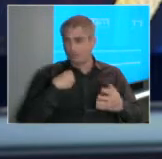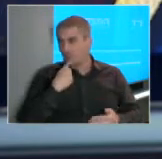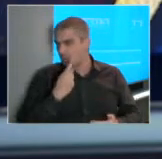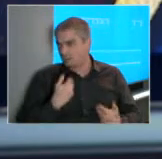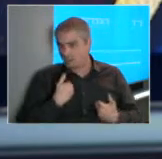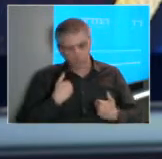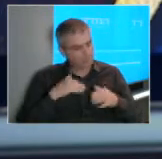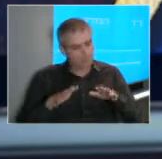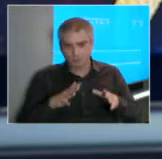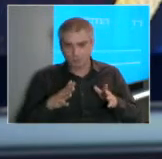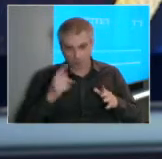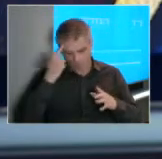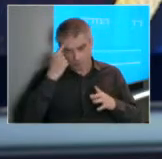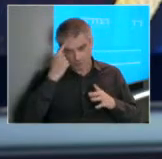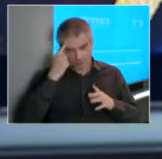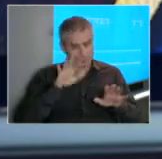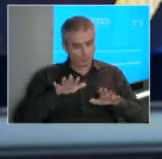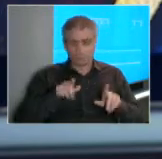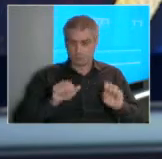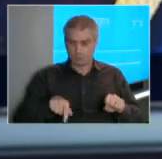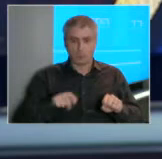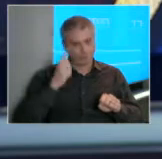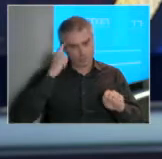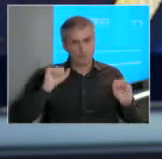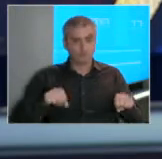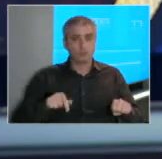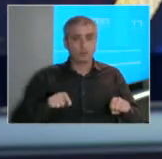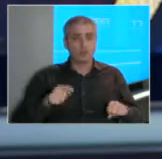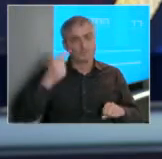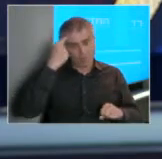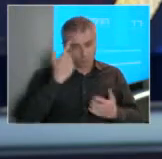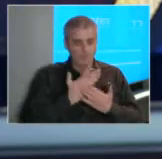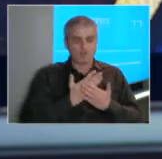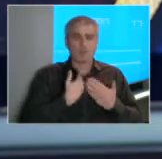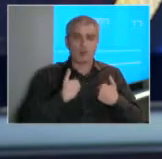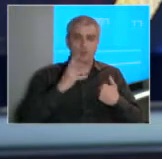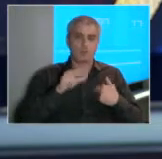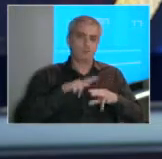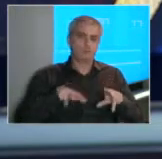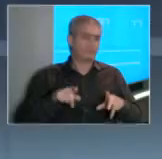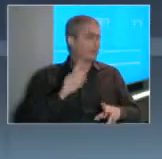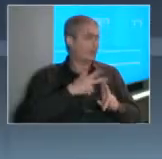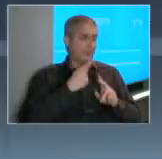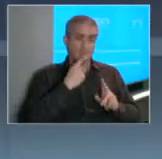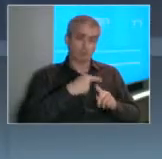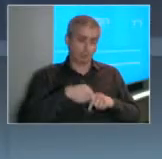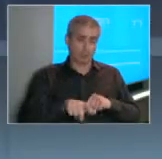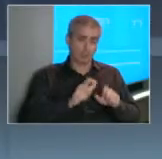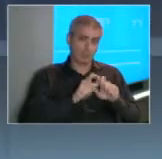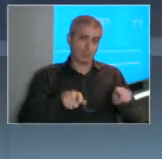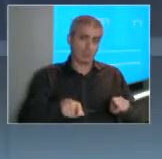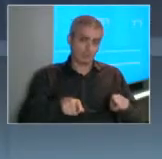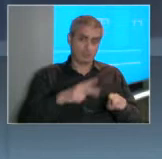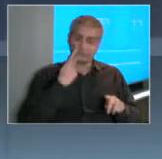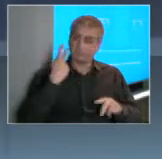אנחנו ממשלה שיודעת, ממשלות פה בישראל יודעות למשול, כן. וידעו והוכיחו לנו שגם מצבים... ורק נגיד כל... שהשנה הגירעונית הזו,